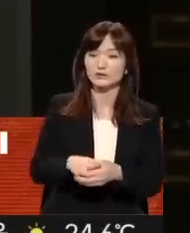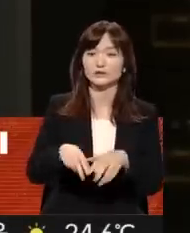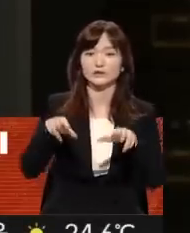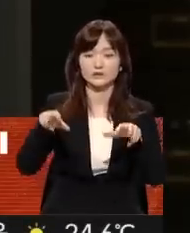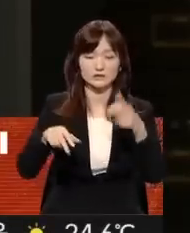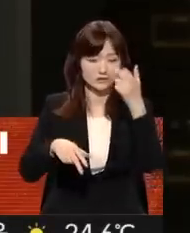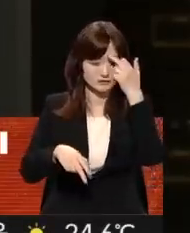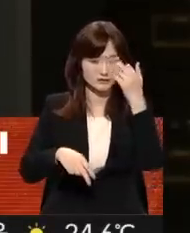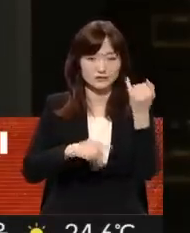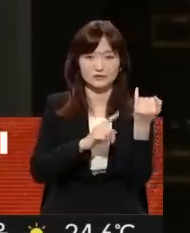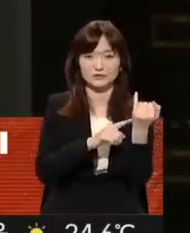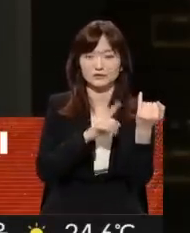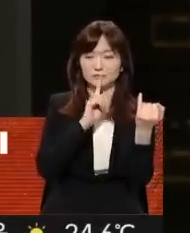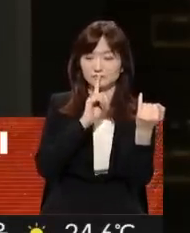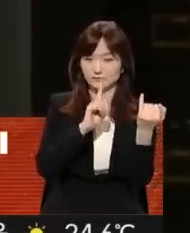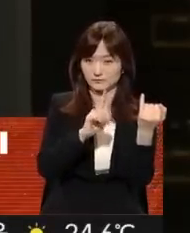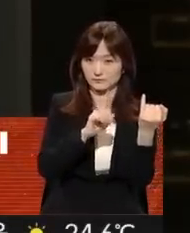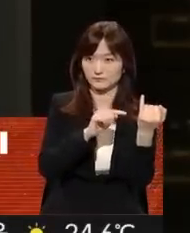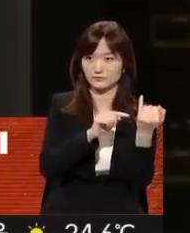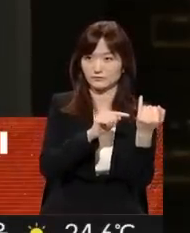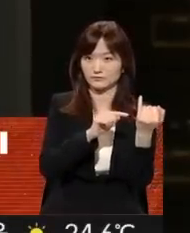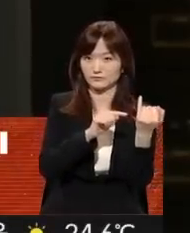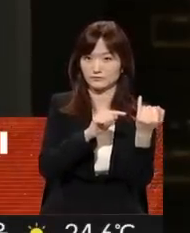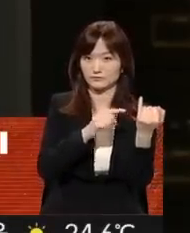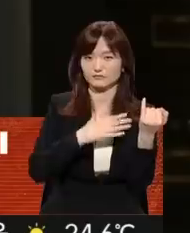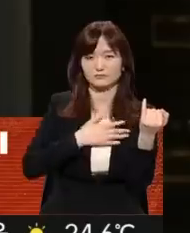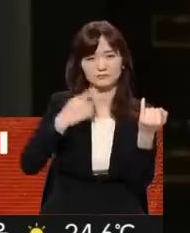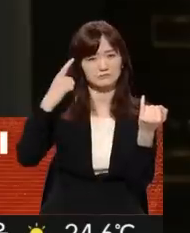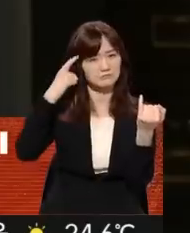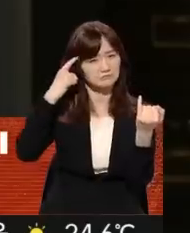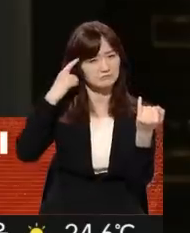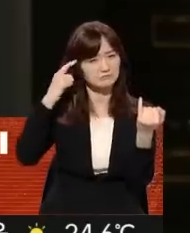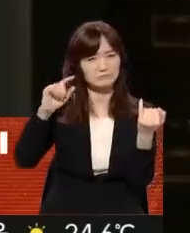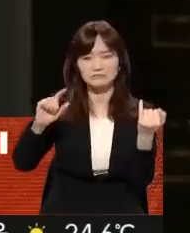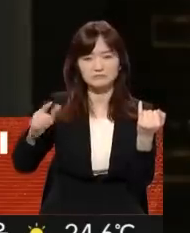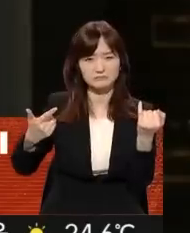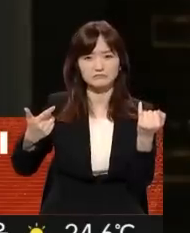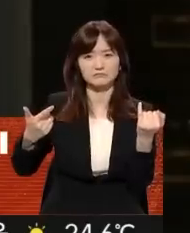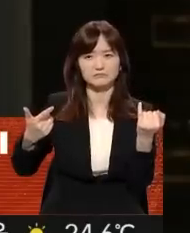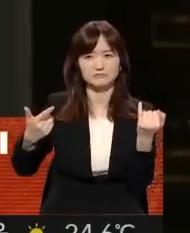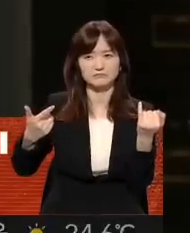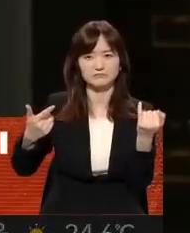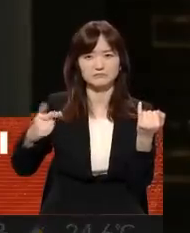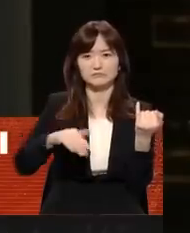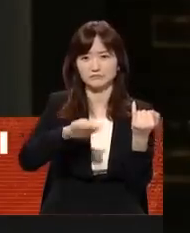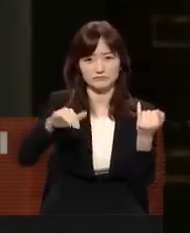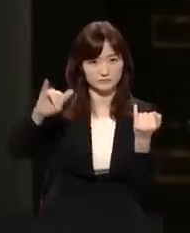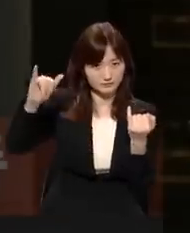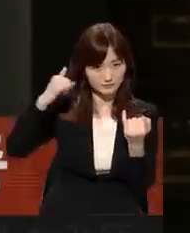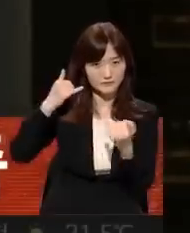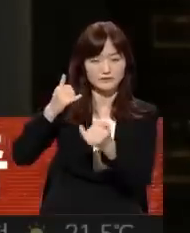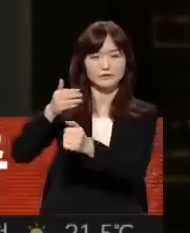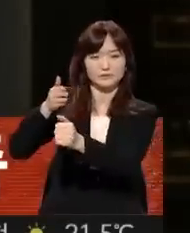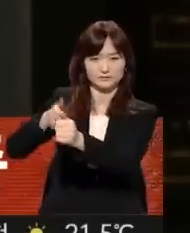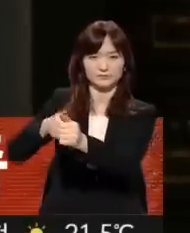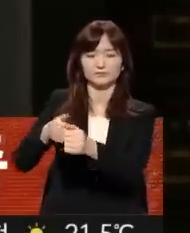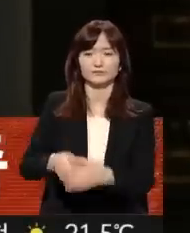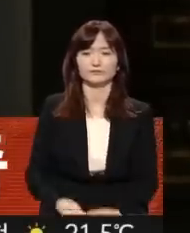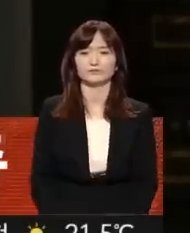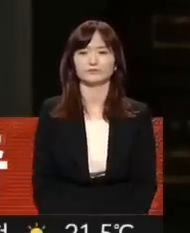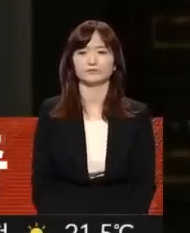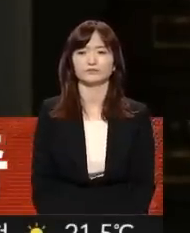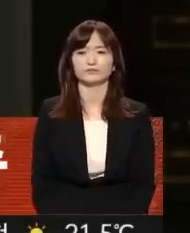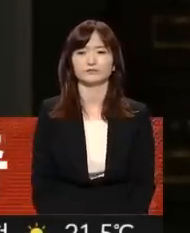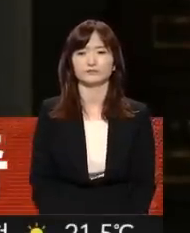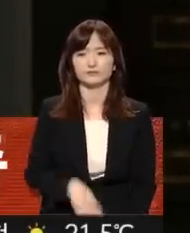최 변호사 측에서 주장하는 바가 아, 내가 생각하기엔 아니다라고 생각하신다면 저희한테 연락 좀 부탁드리겠습니다. 자,